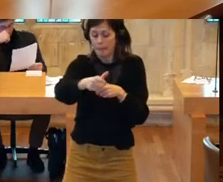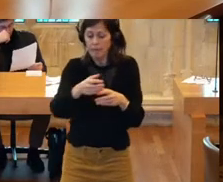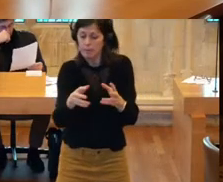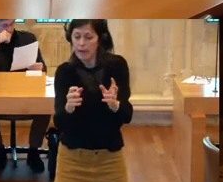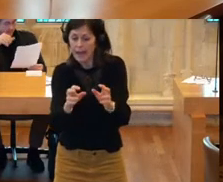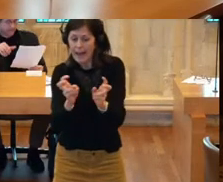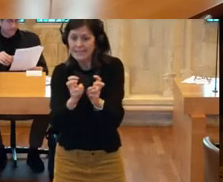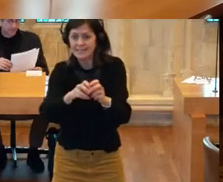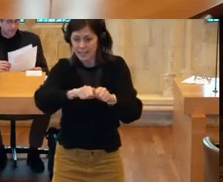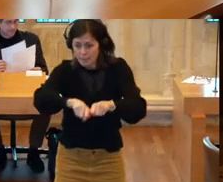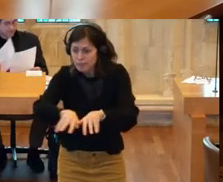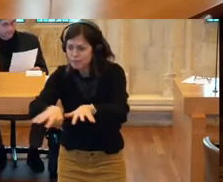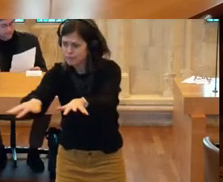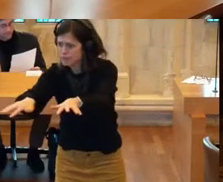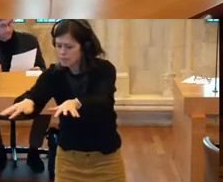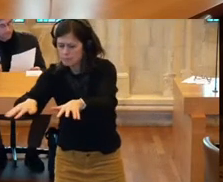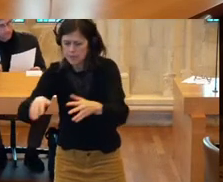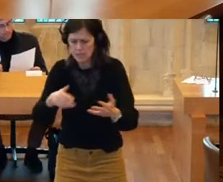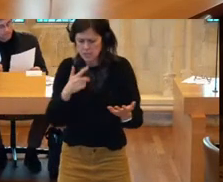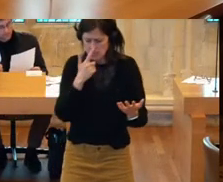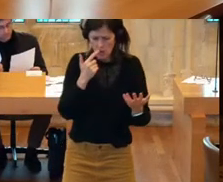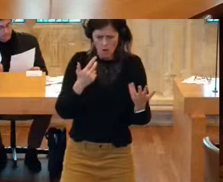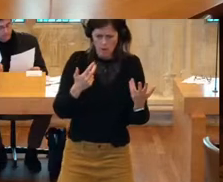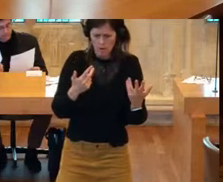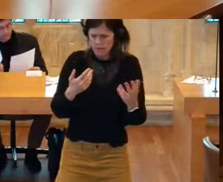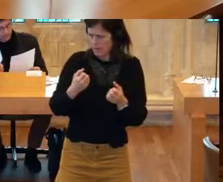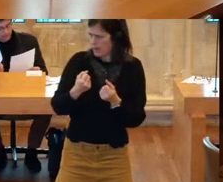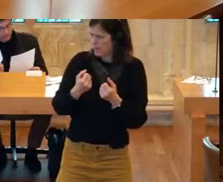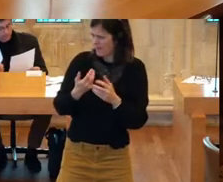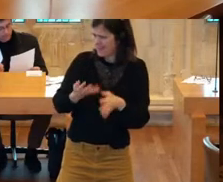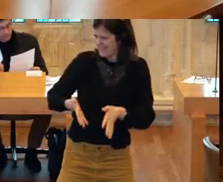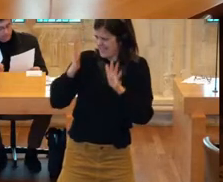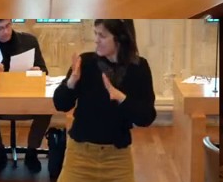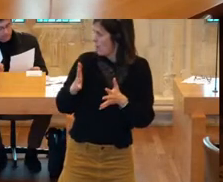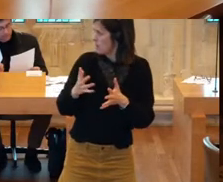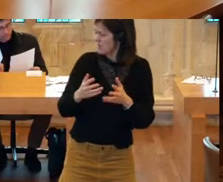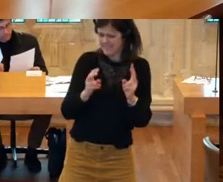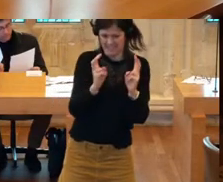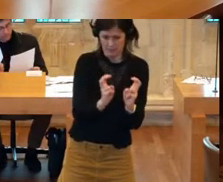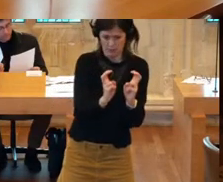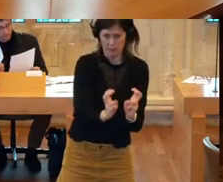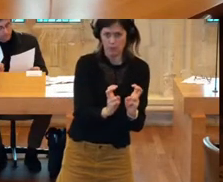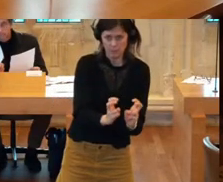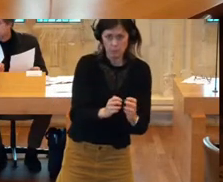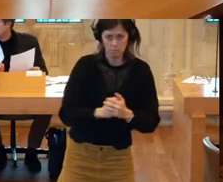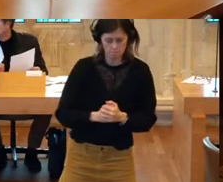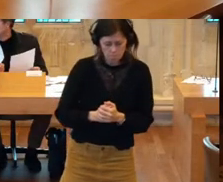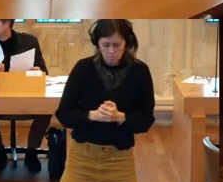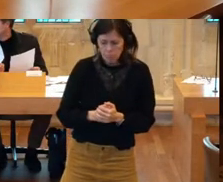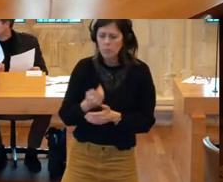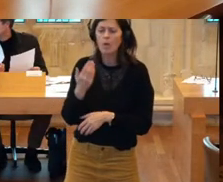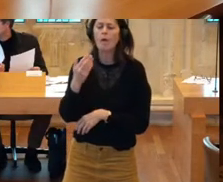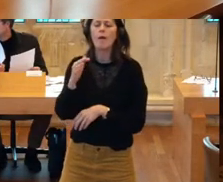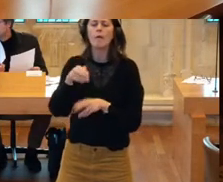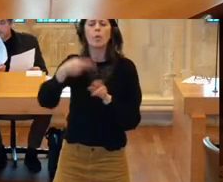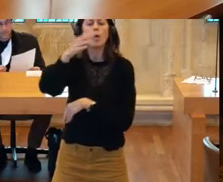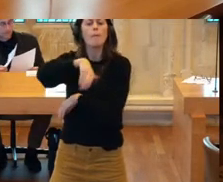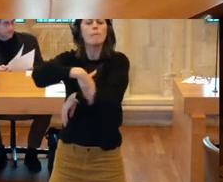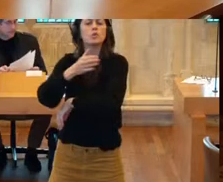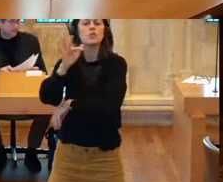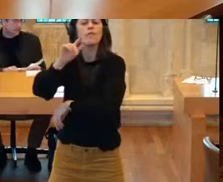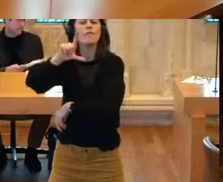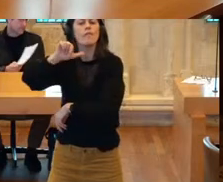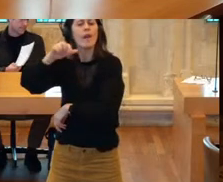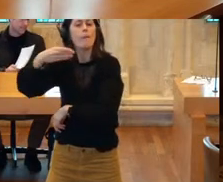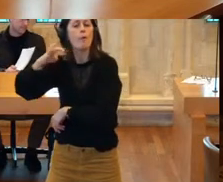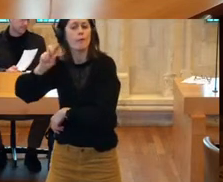permanence, baisse globalement depuis plus de 10 ans. Les 2 autres réacteurs de Flamanville sont depuis